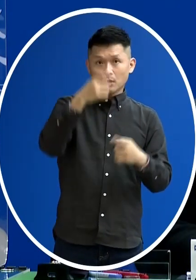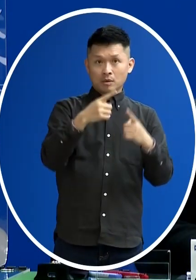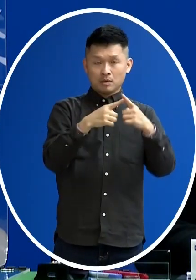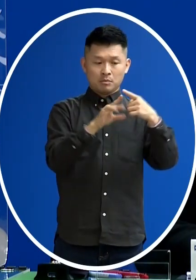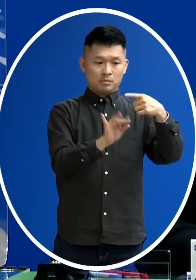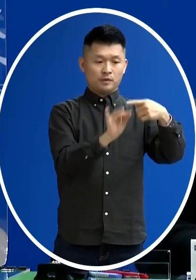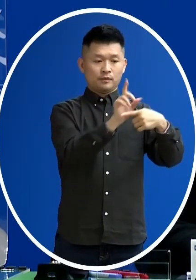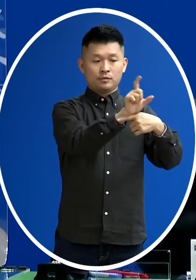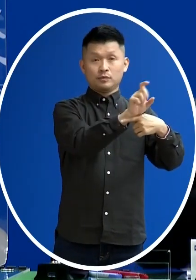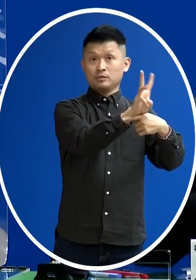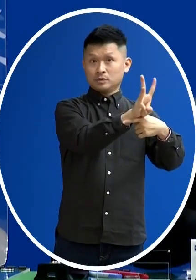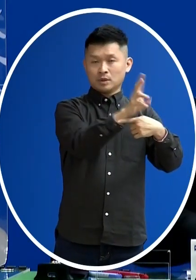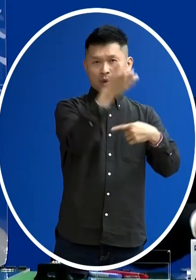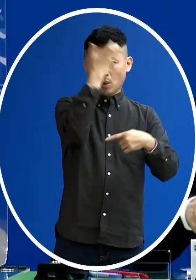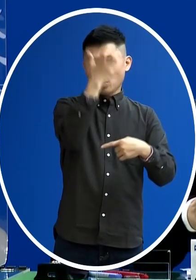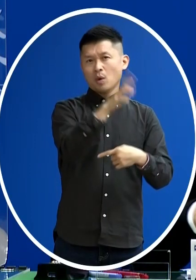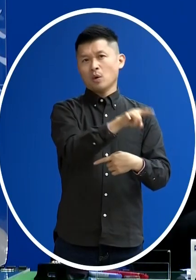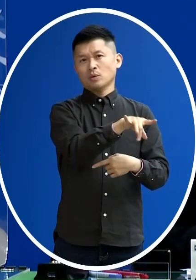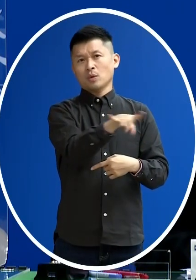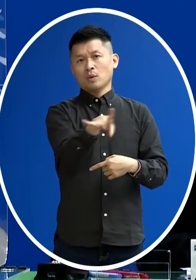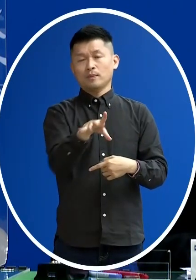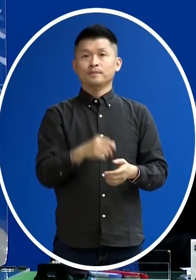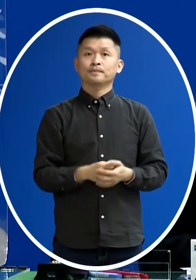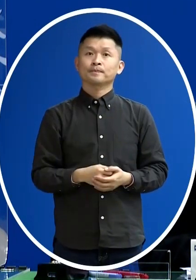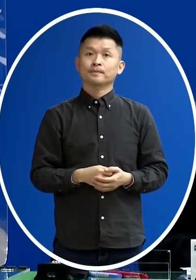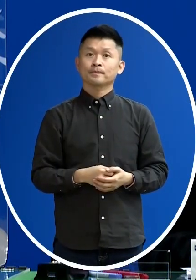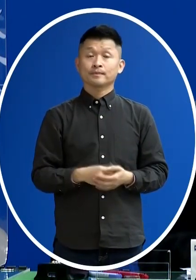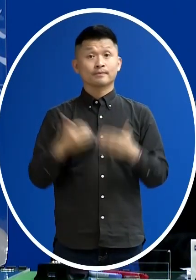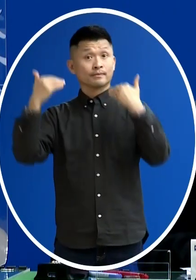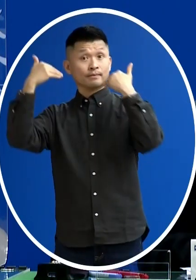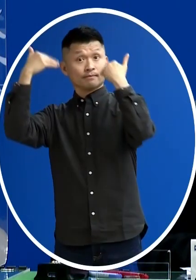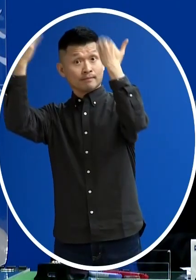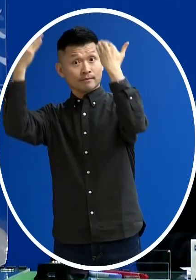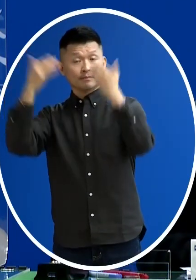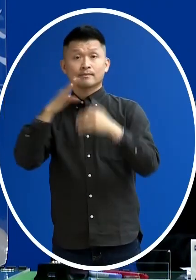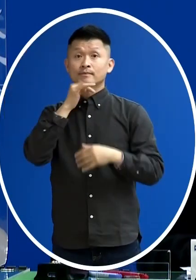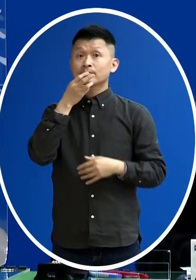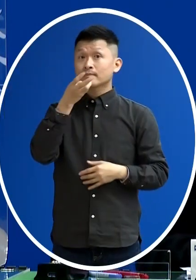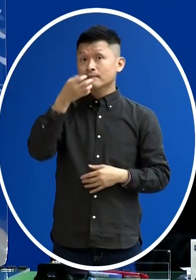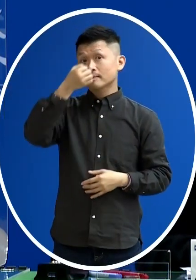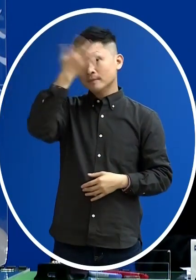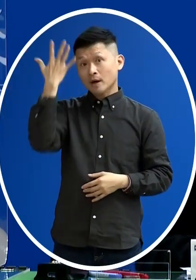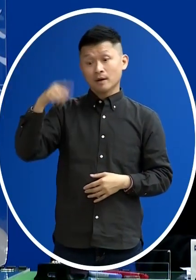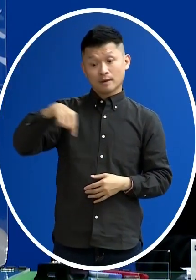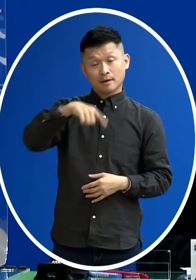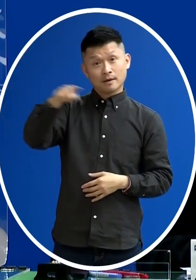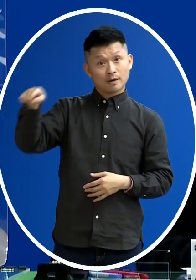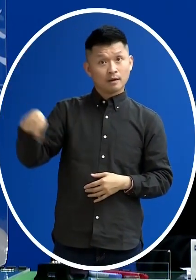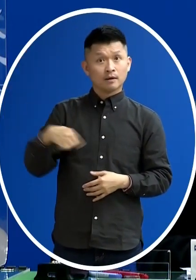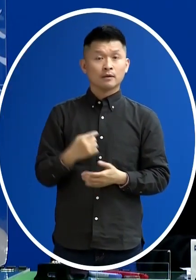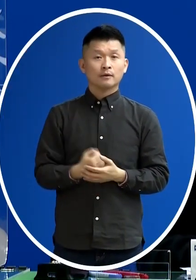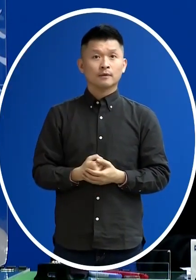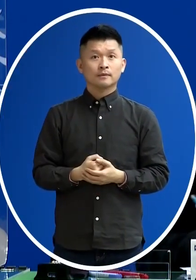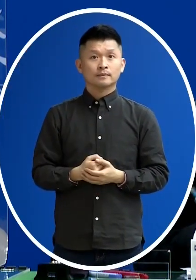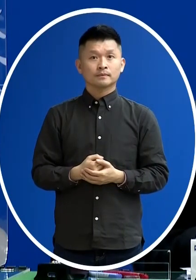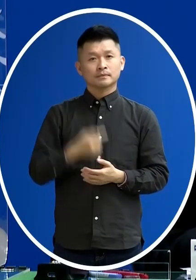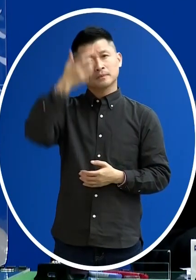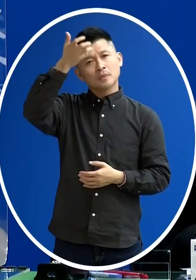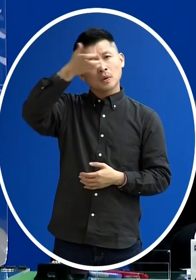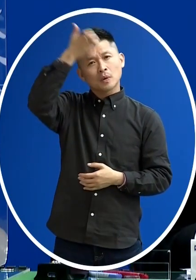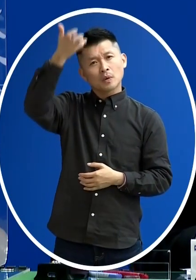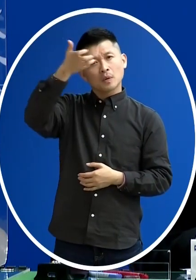头3%都是有发烧的症状。那这个相较于成年人或者是青少年来讲他们那个年龄层的发